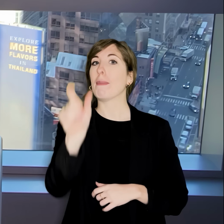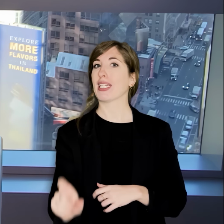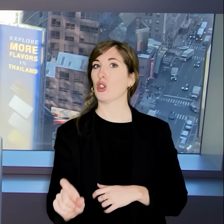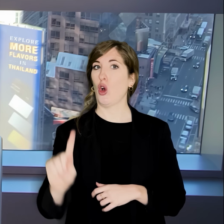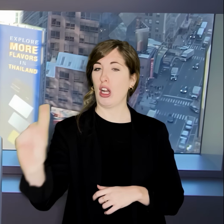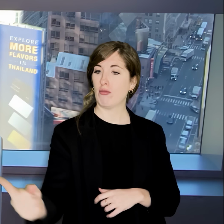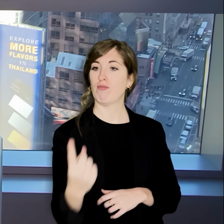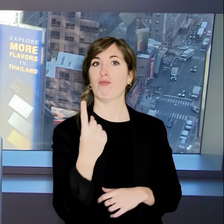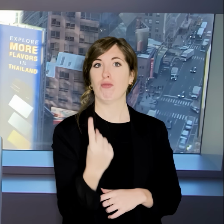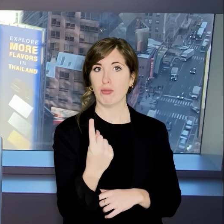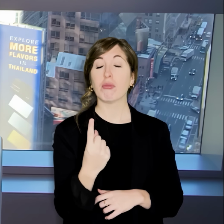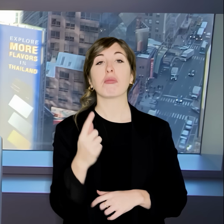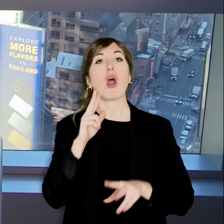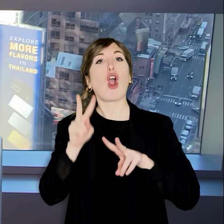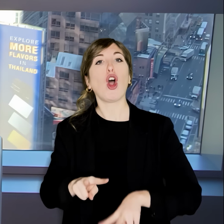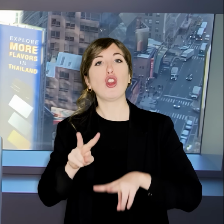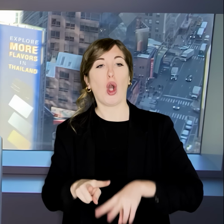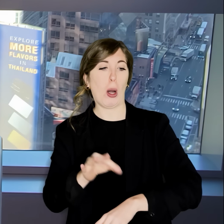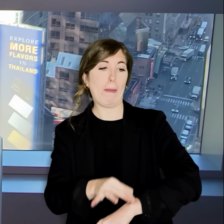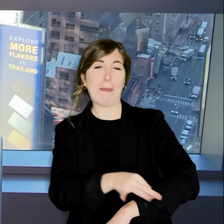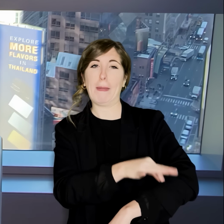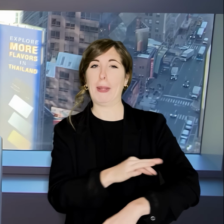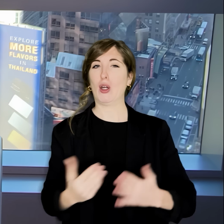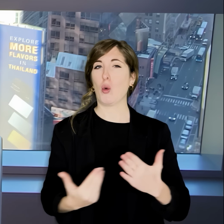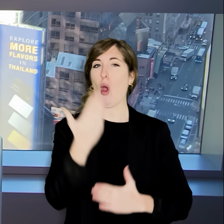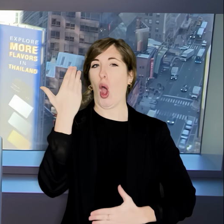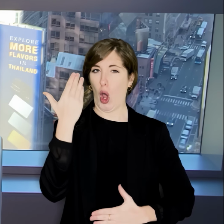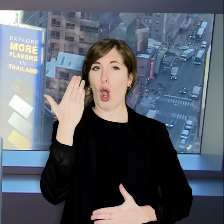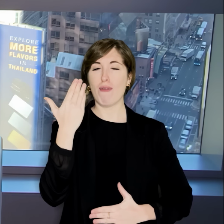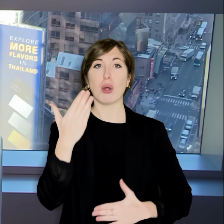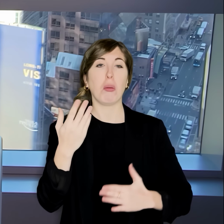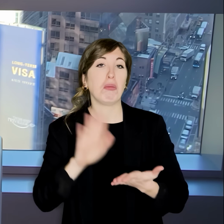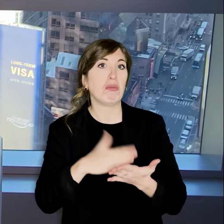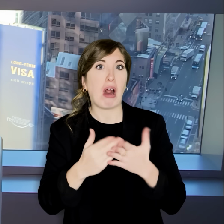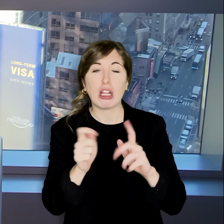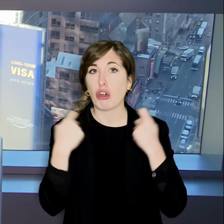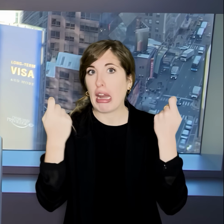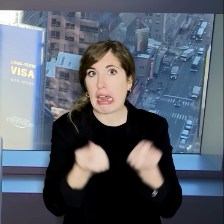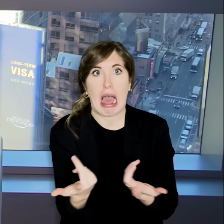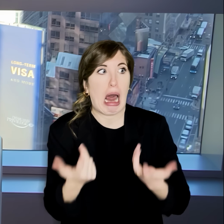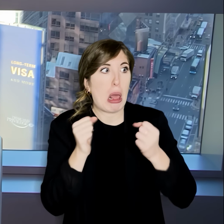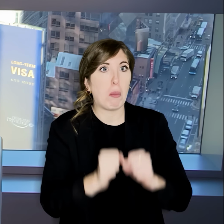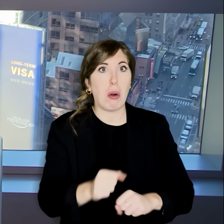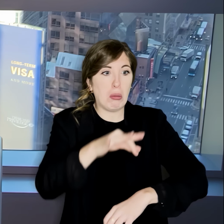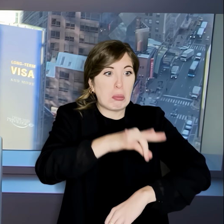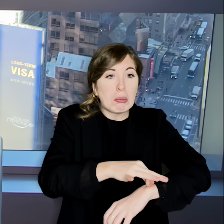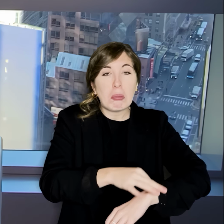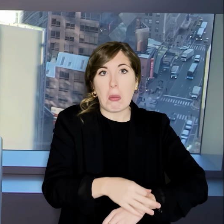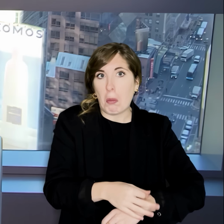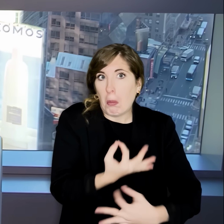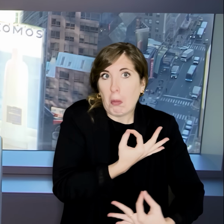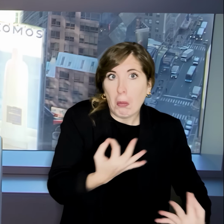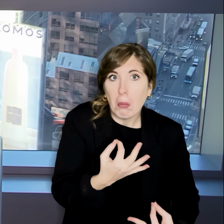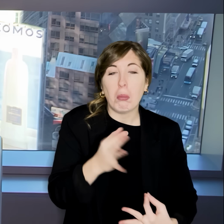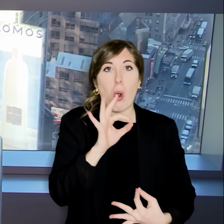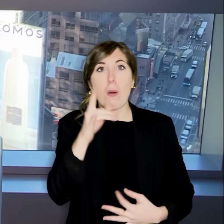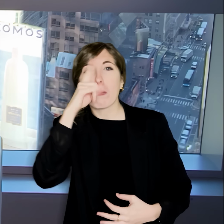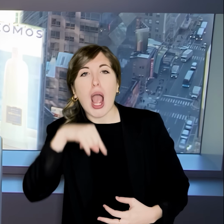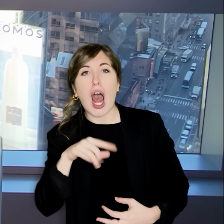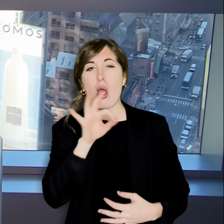farsi controllare le neo formazioni della pelle abbiamo delle neoformazioni in generale benigne intermedie diciamo o